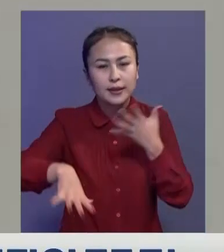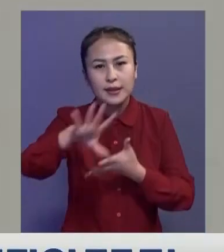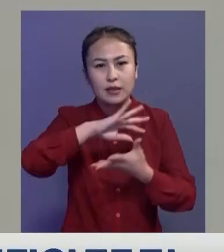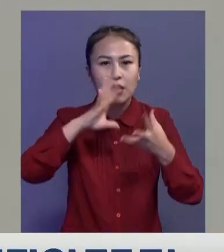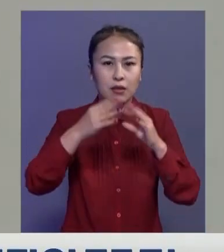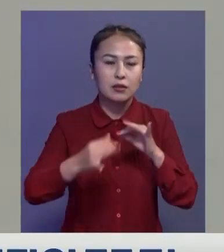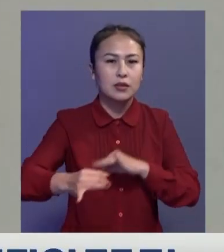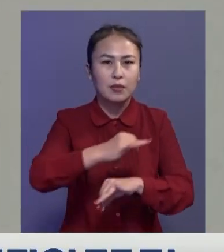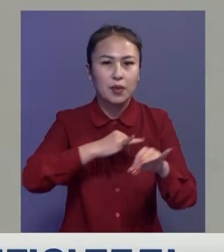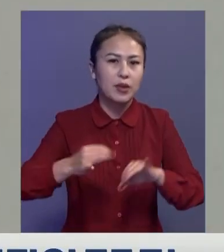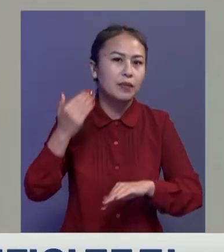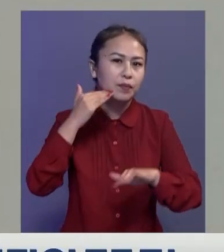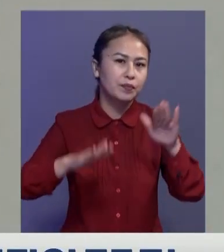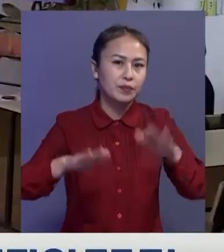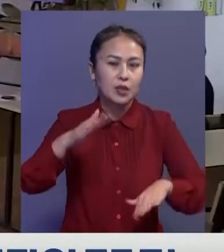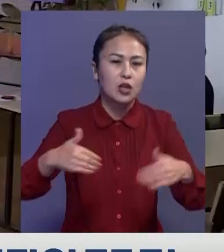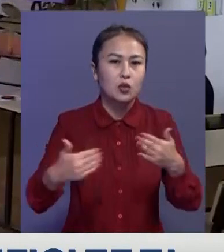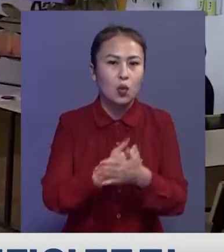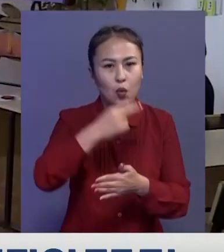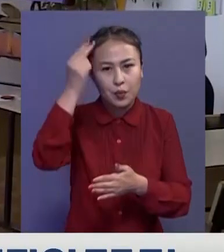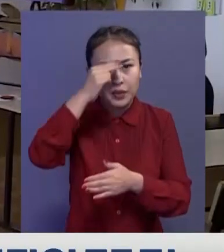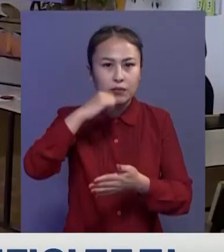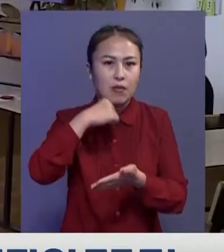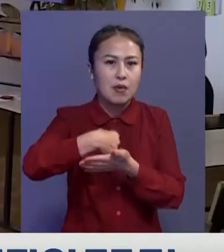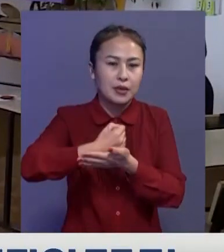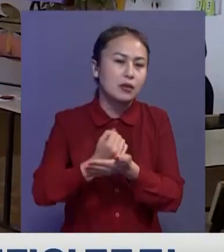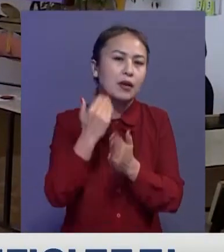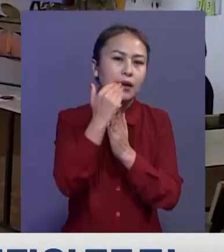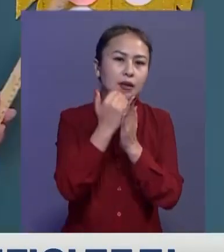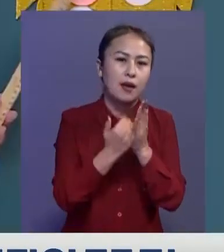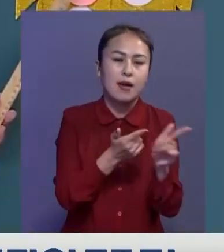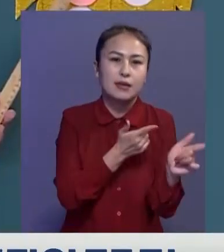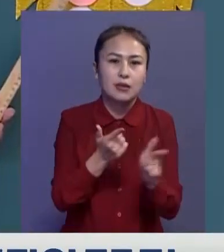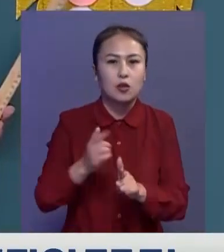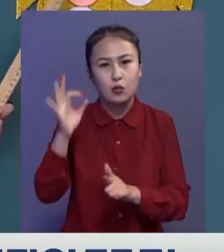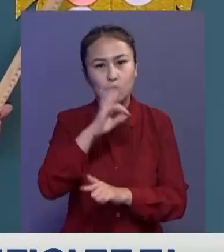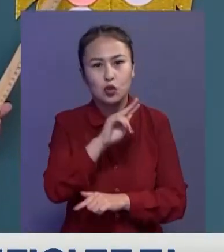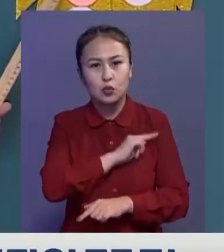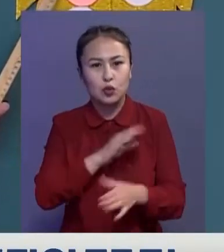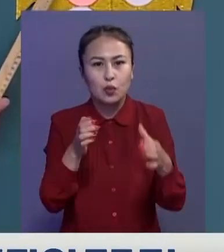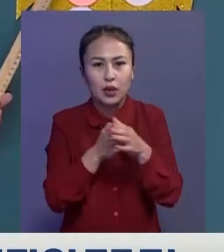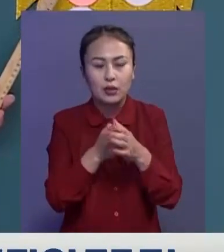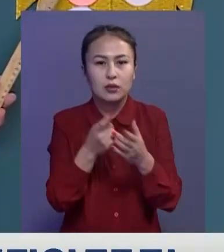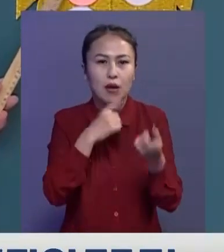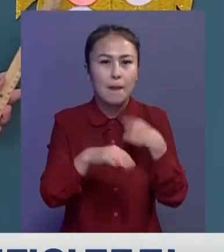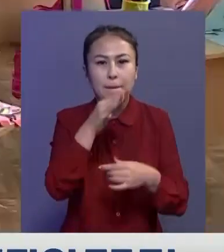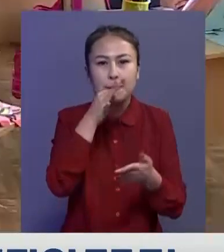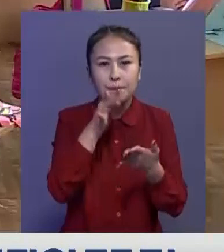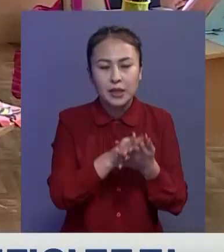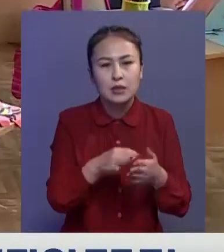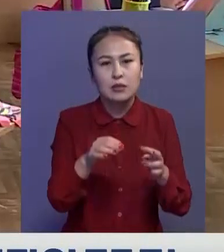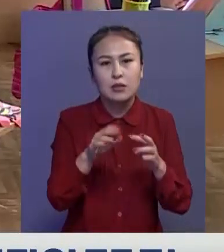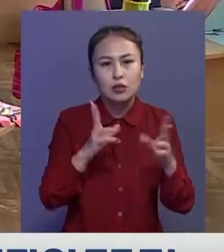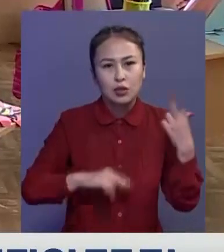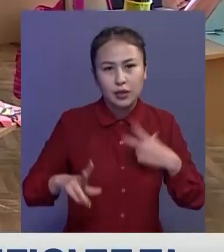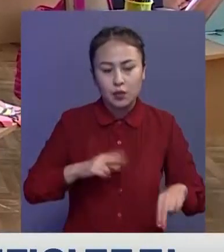барлық кезеңі талданады, сараптамадан өтіп жатса жаңа оқулық бекітіледі. Айта кетейік, бағдарламан әзірлеу бойынша жұмыс тобына жауапты министрлік өкілдері